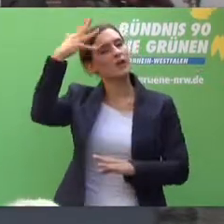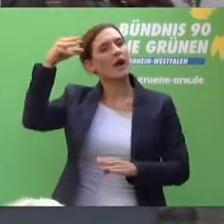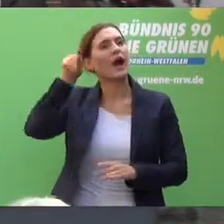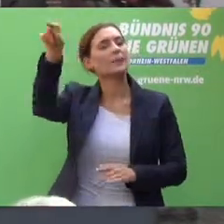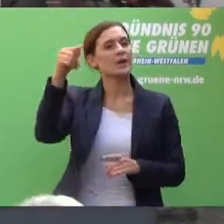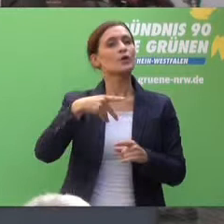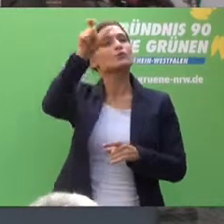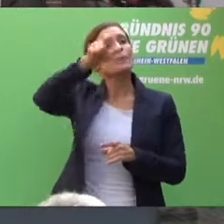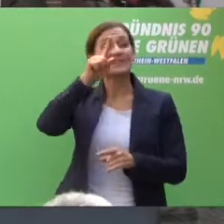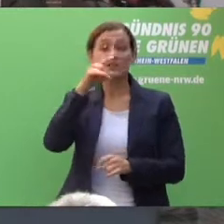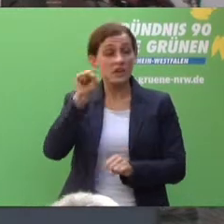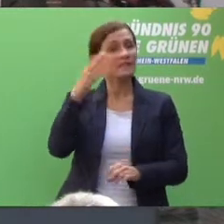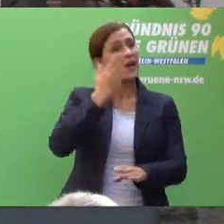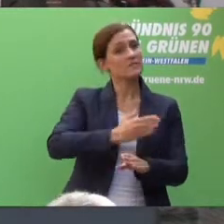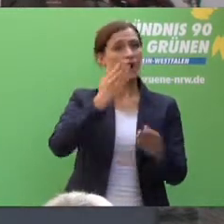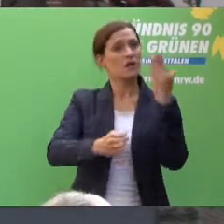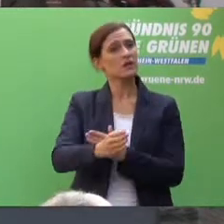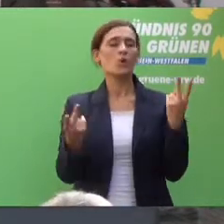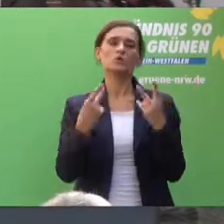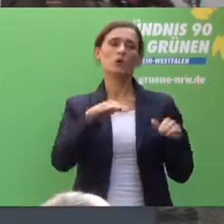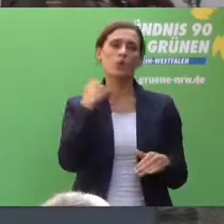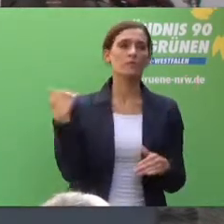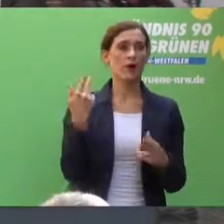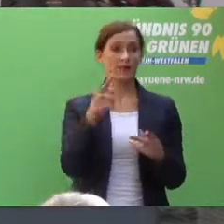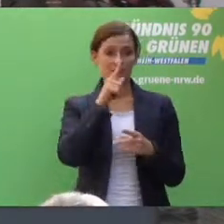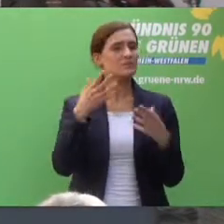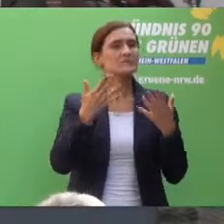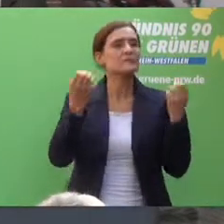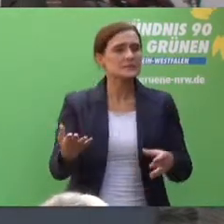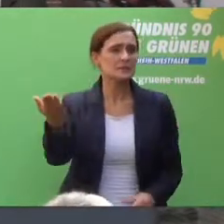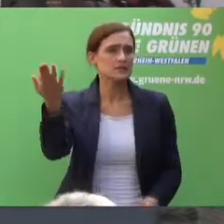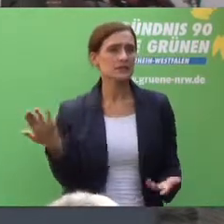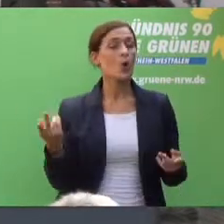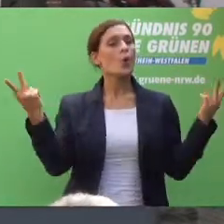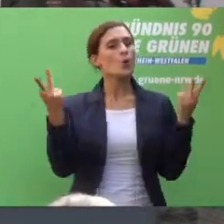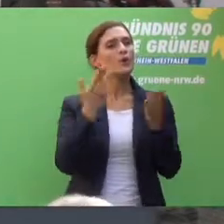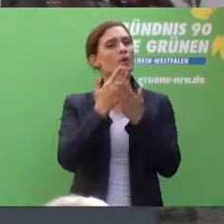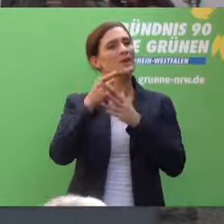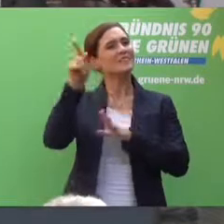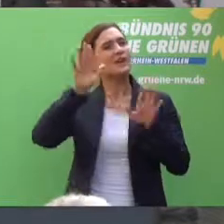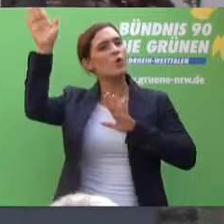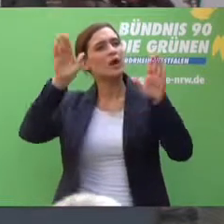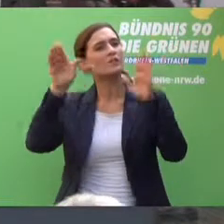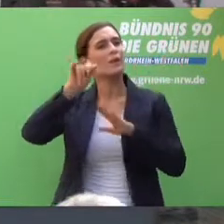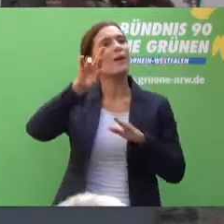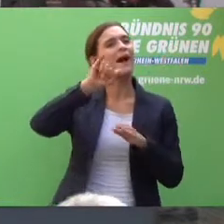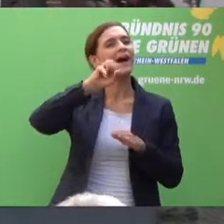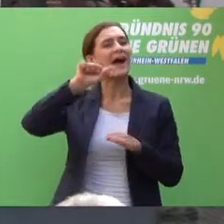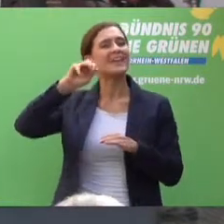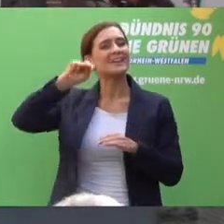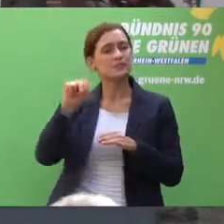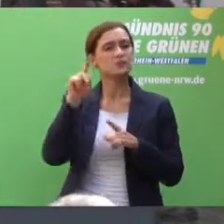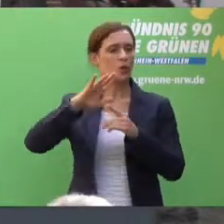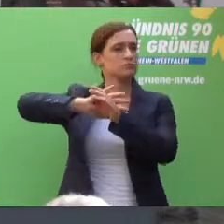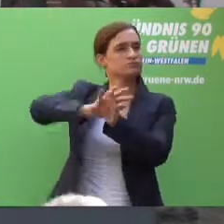Hände abgehackt werden, der Kopf abgehackt wird. Länder, die dabei sind, die Demokratie in Bahrain niederzuwalzen.